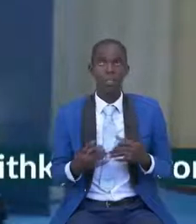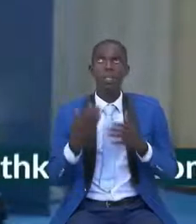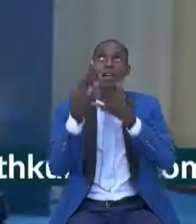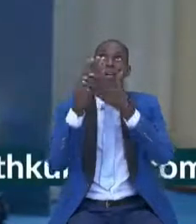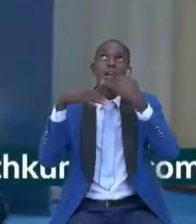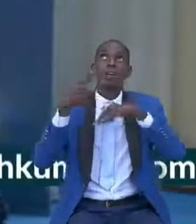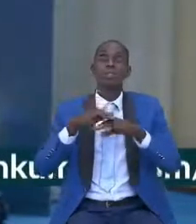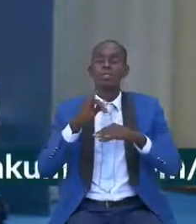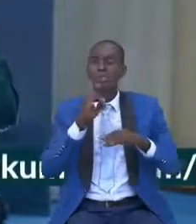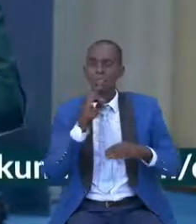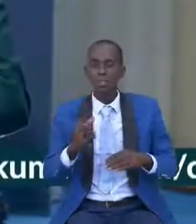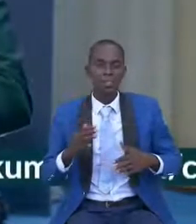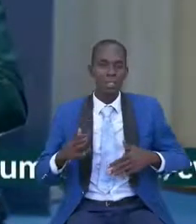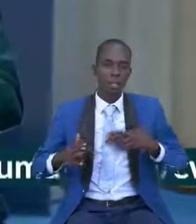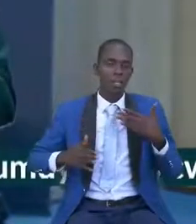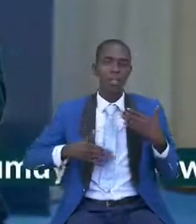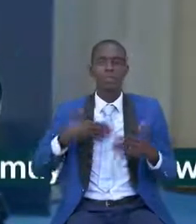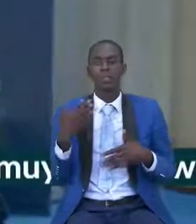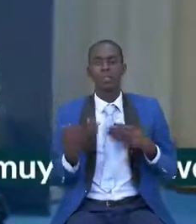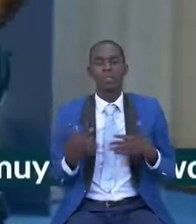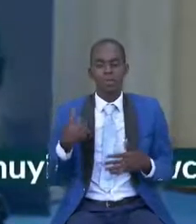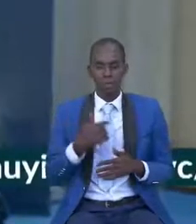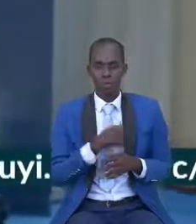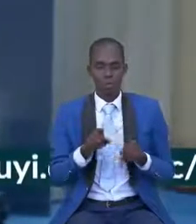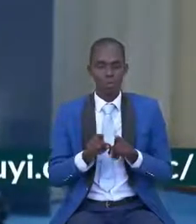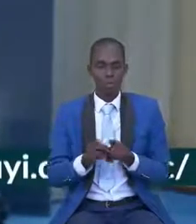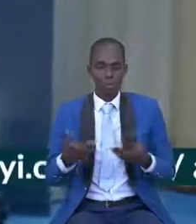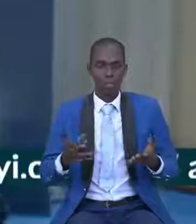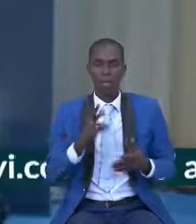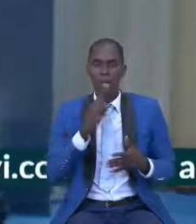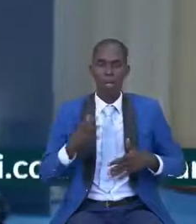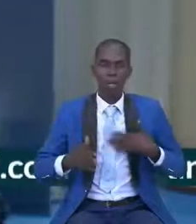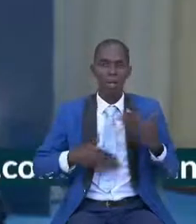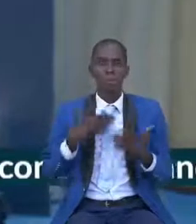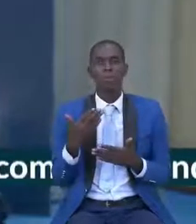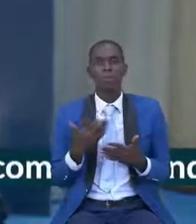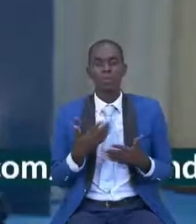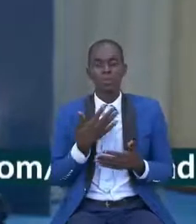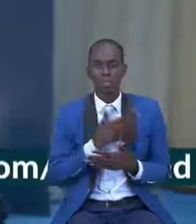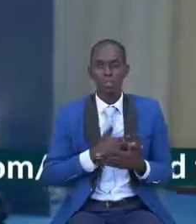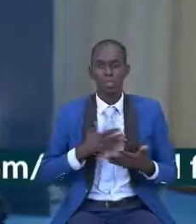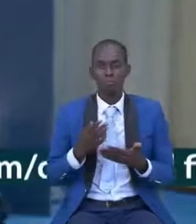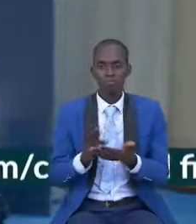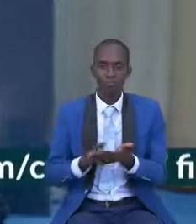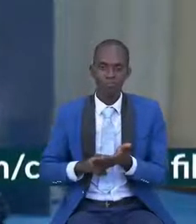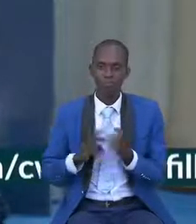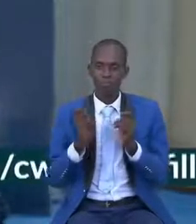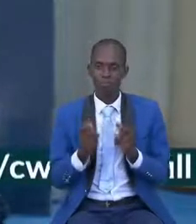Donc, ne négligeons aucun nouveau converti. Faisons de notre mieux